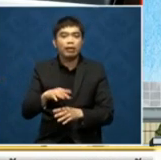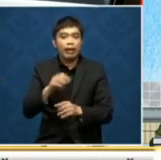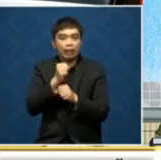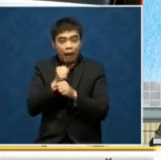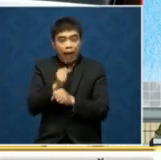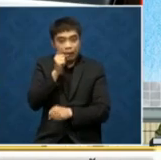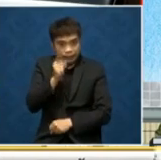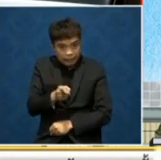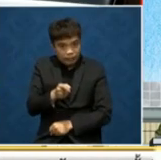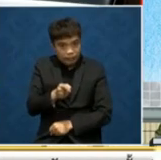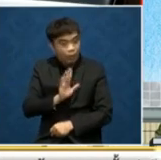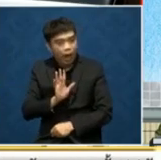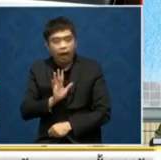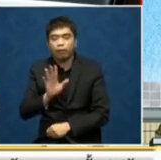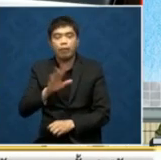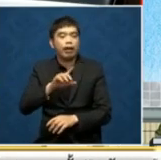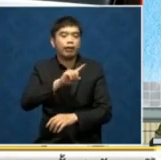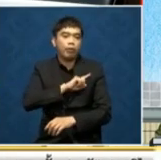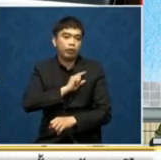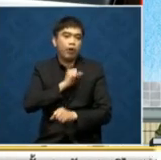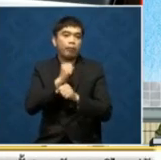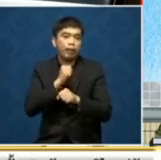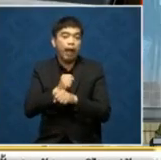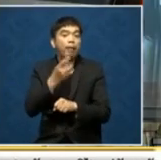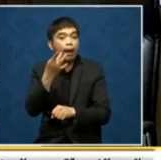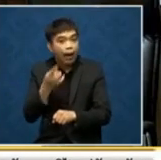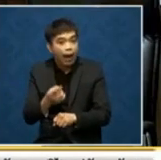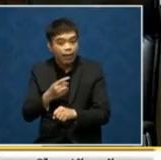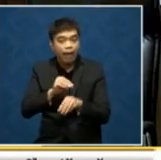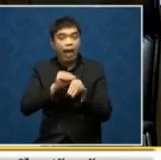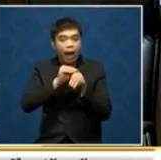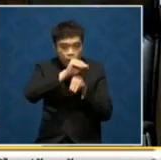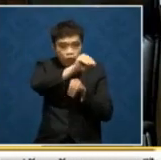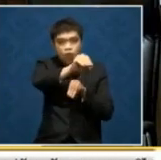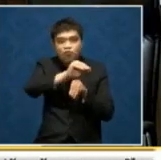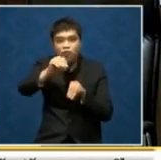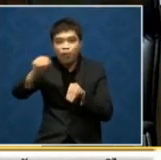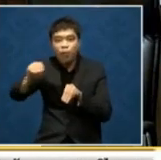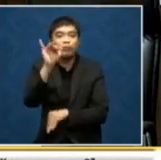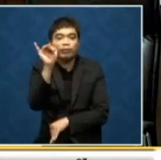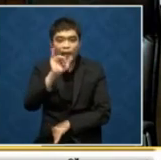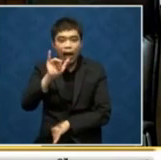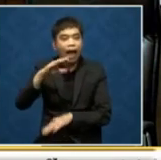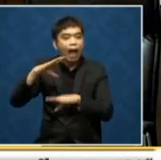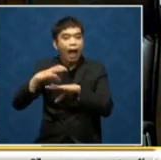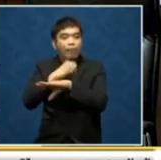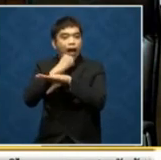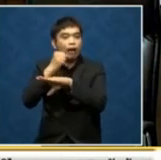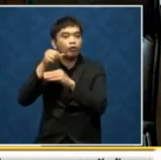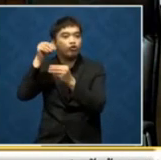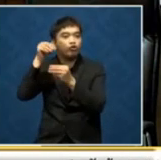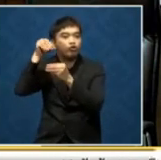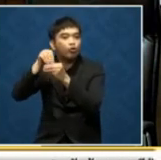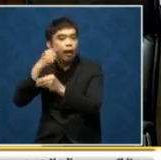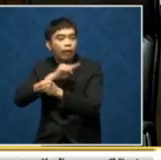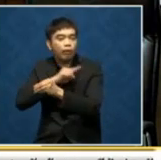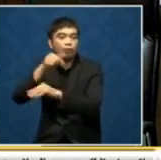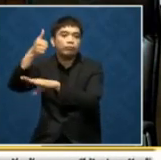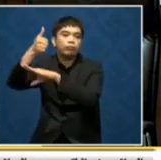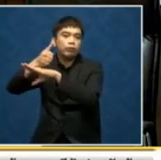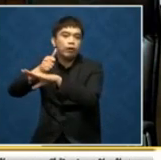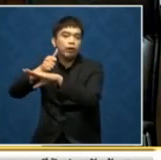อำนาจไม่มานะอำนาจยังอยู่ที่ผู้ว่าอำนาจยังอยู่ที่อธิบดีนะเรื่องของท้องถิ่นนะไม่มีใครที่จะรู้